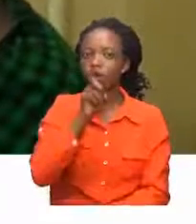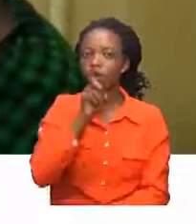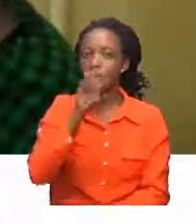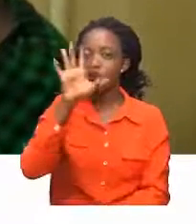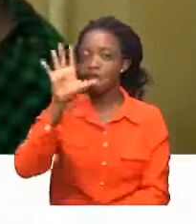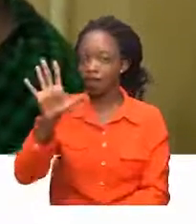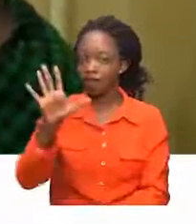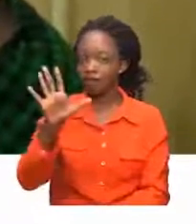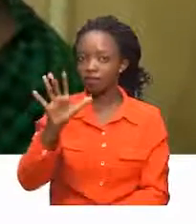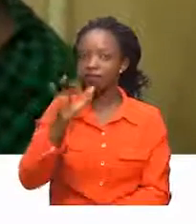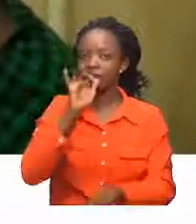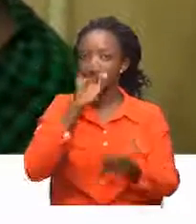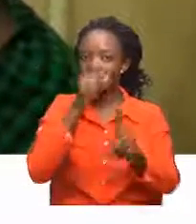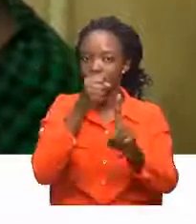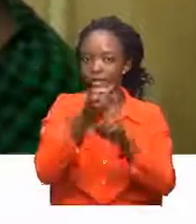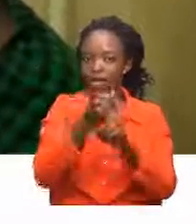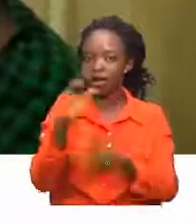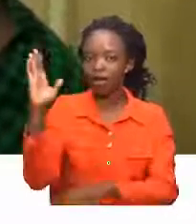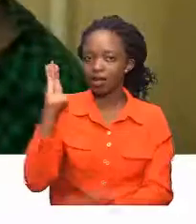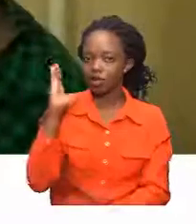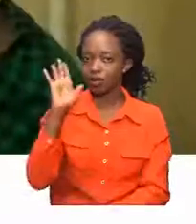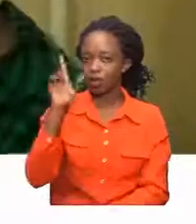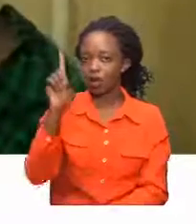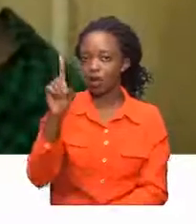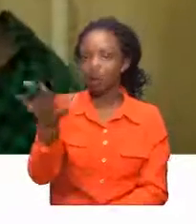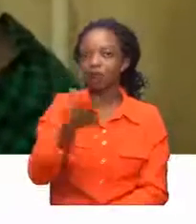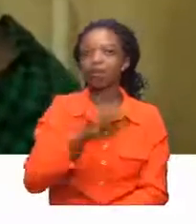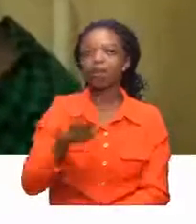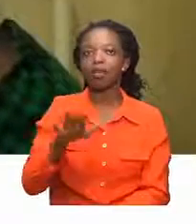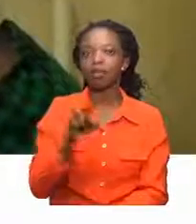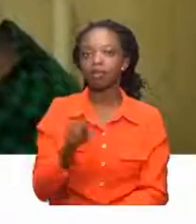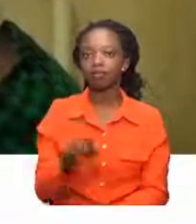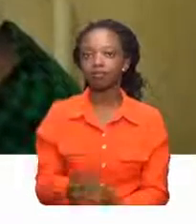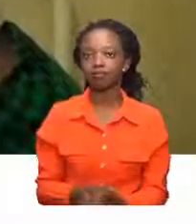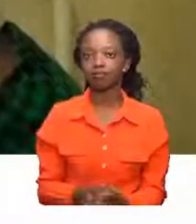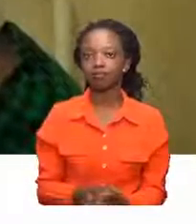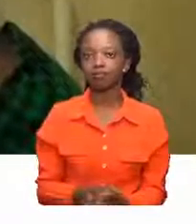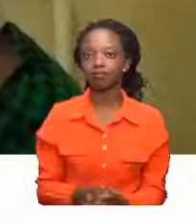huku wakimjeruhi mlinzi mmoja eneo hilo.